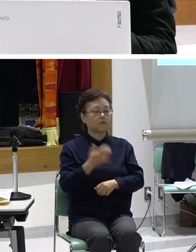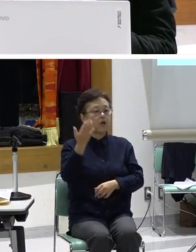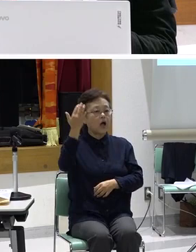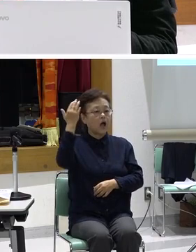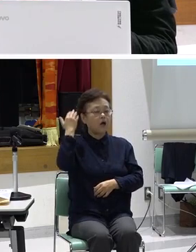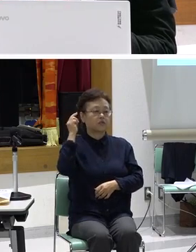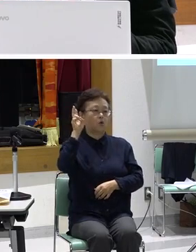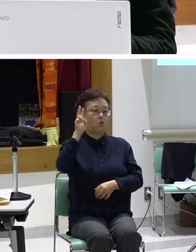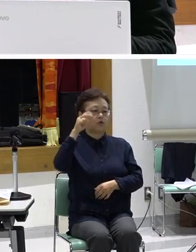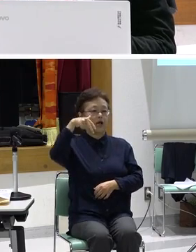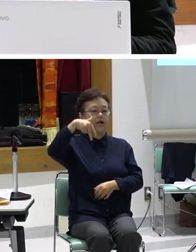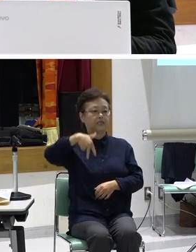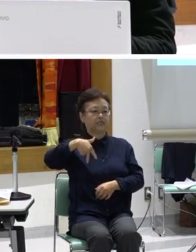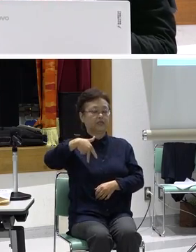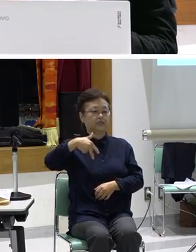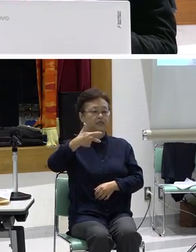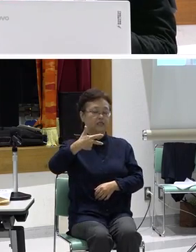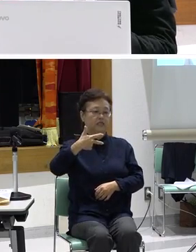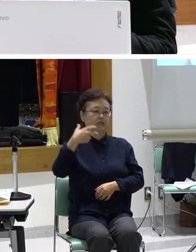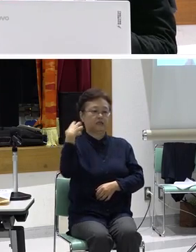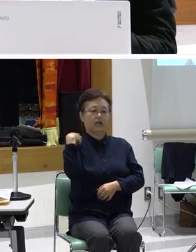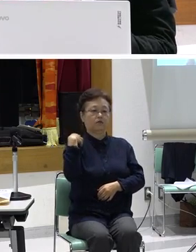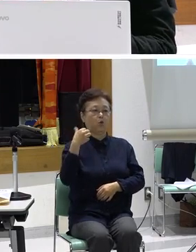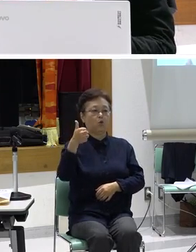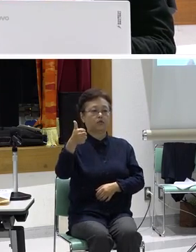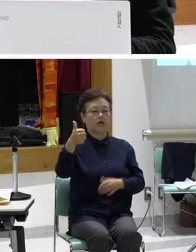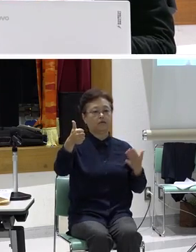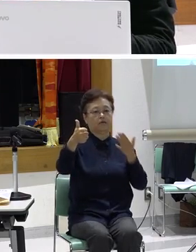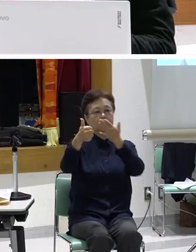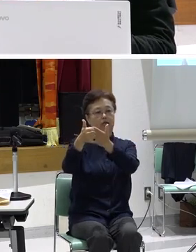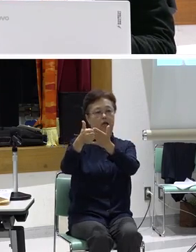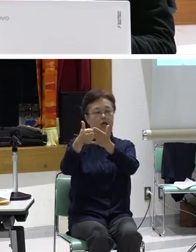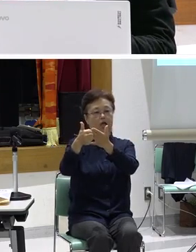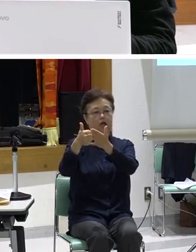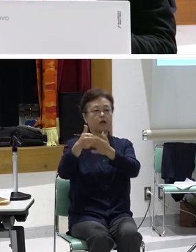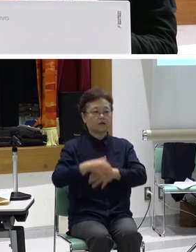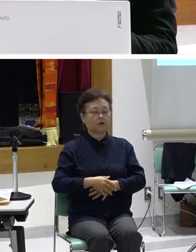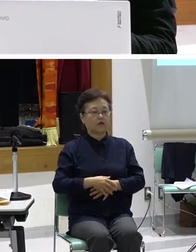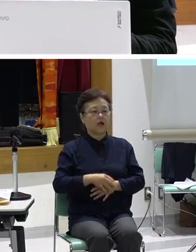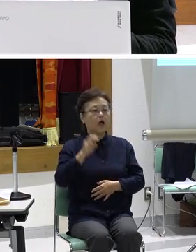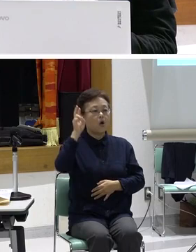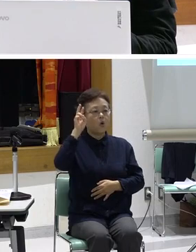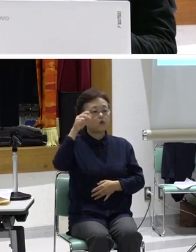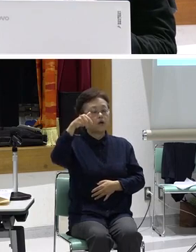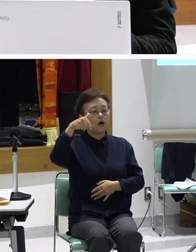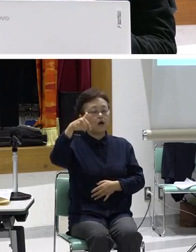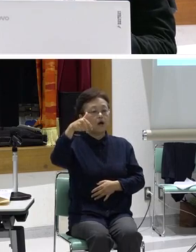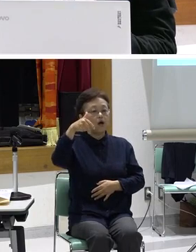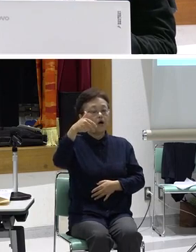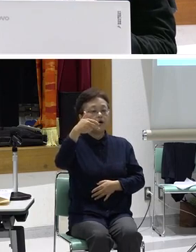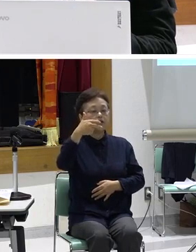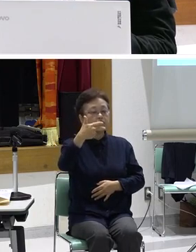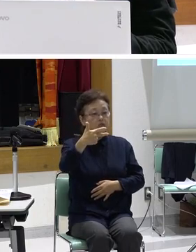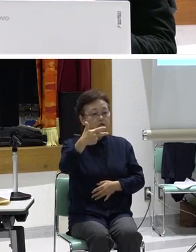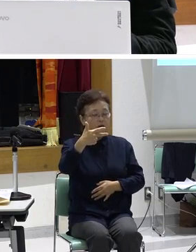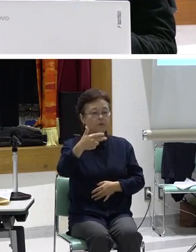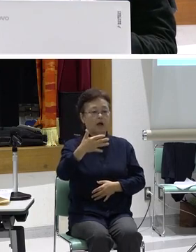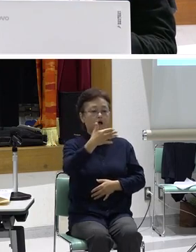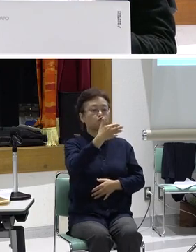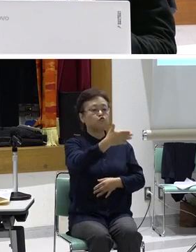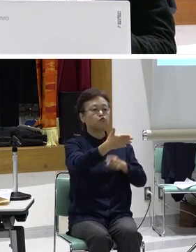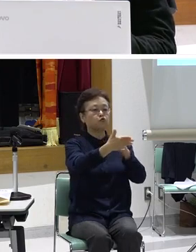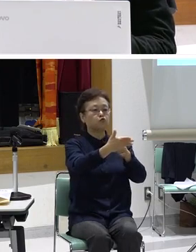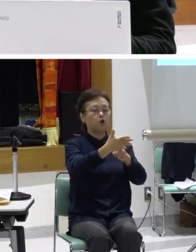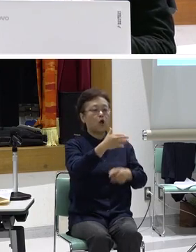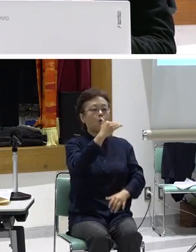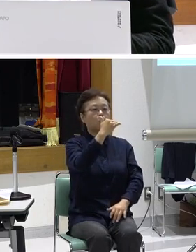んですが、大阪市は今区がそのバリアフリーの担当だから、この万博会場の予定になる此